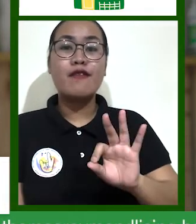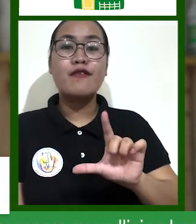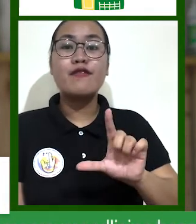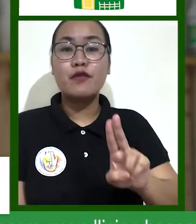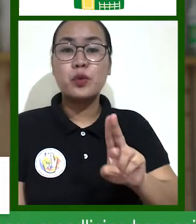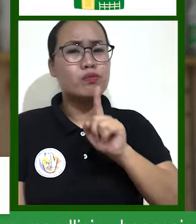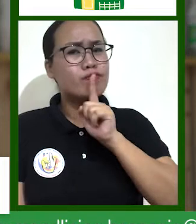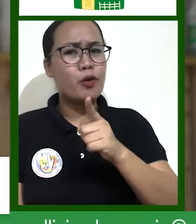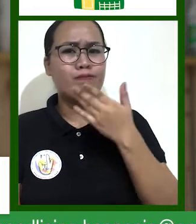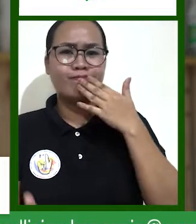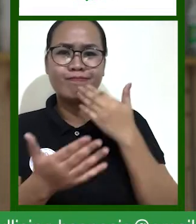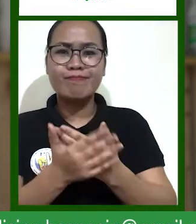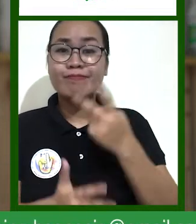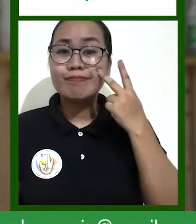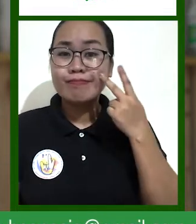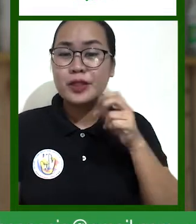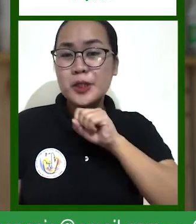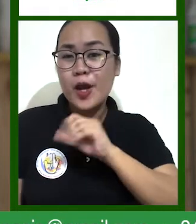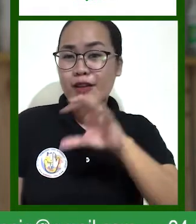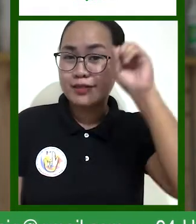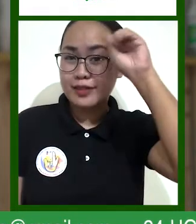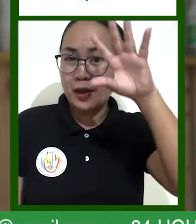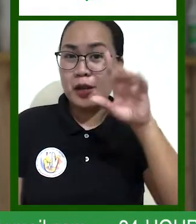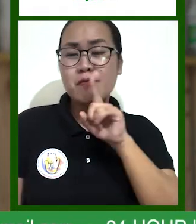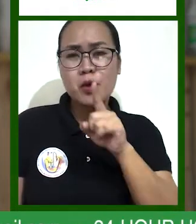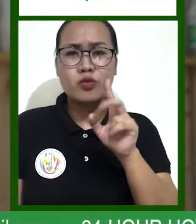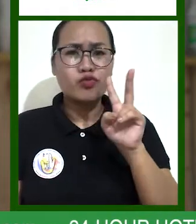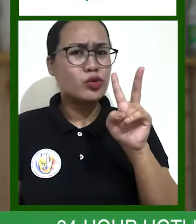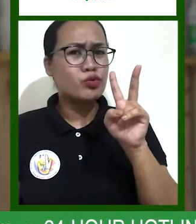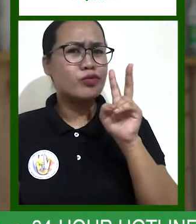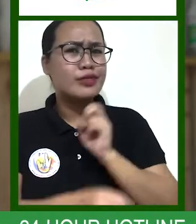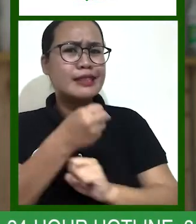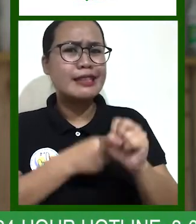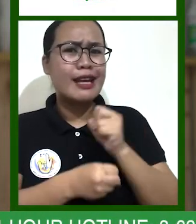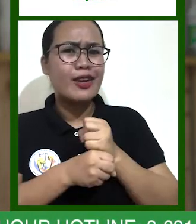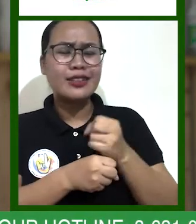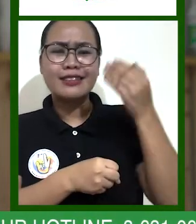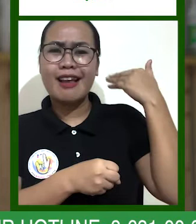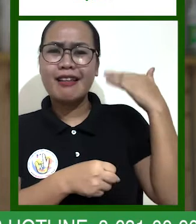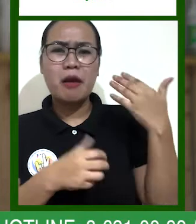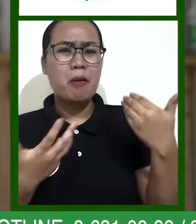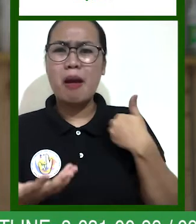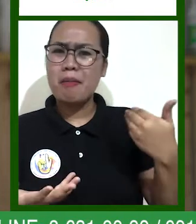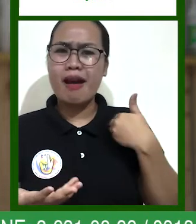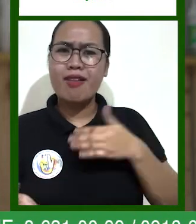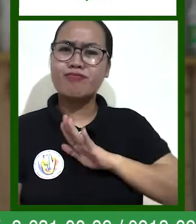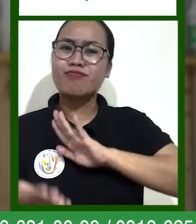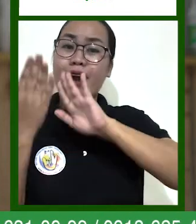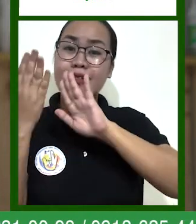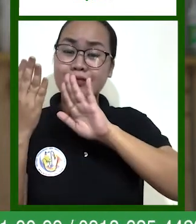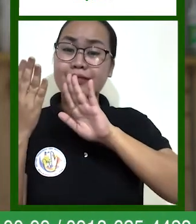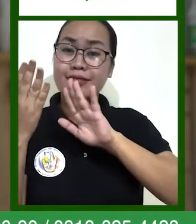no, to see yung ating mga senior citizens. Now, it's been what, 2 years na wala talaga tayo mga in-person events,